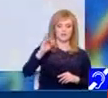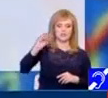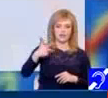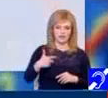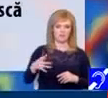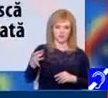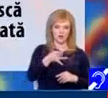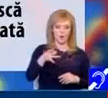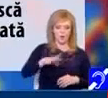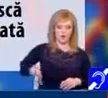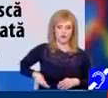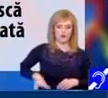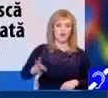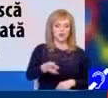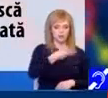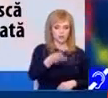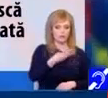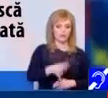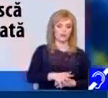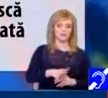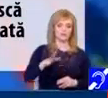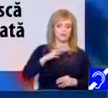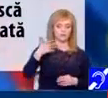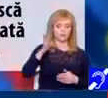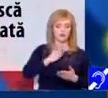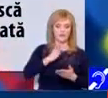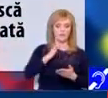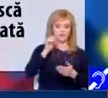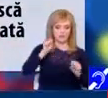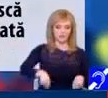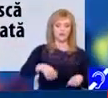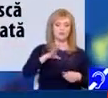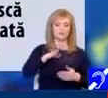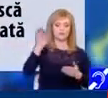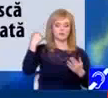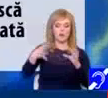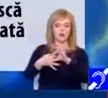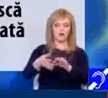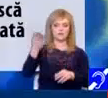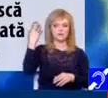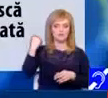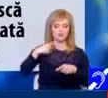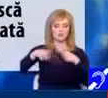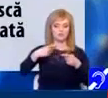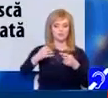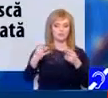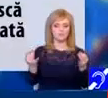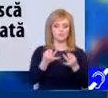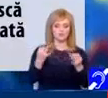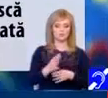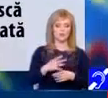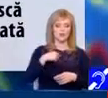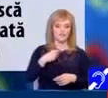istoric dorită de decenii de românii basarabeni în general și de cetățenii comunei Săseni în particular, de a trăi la olaltă cu frații de